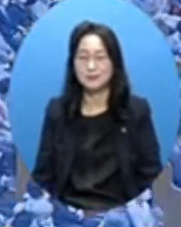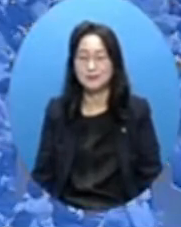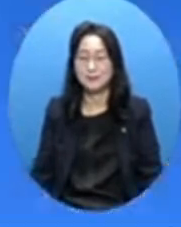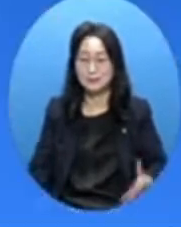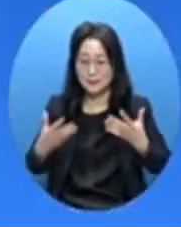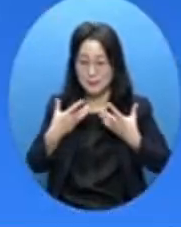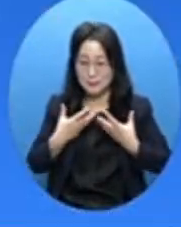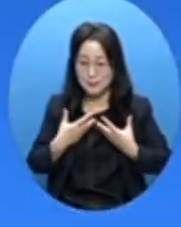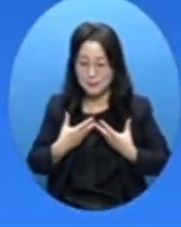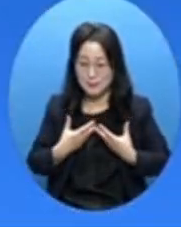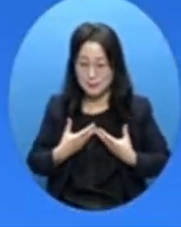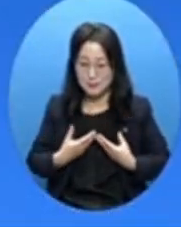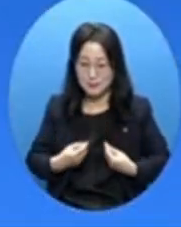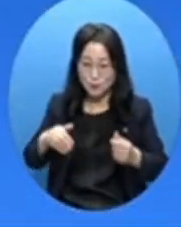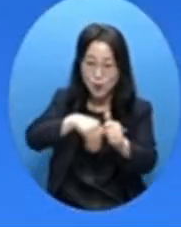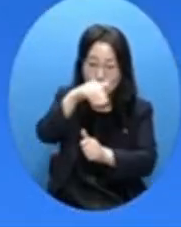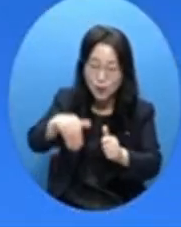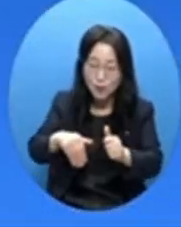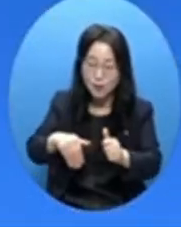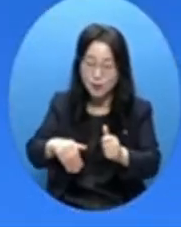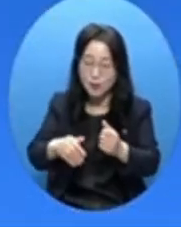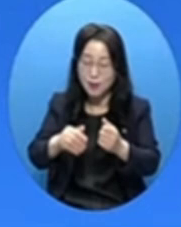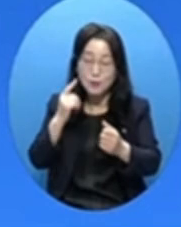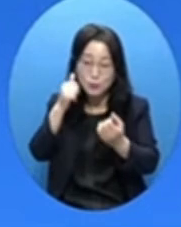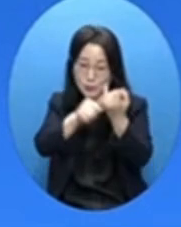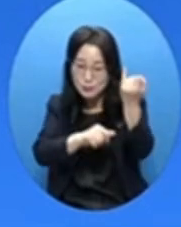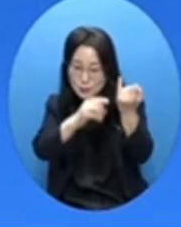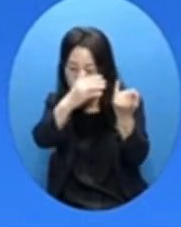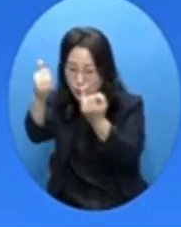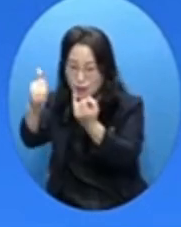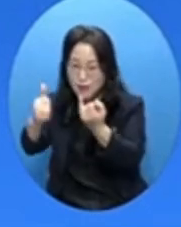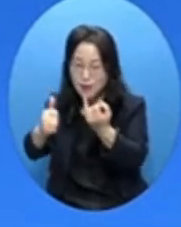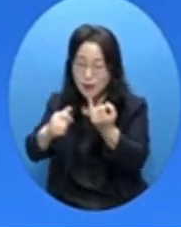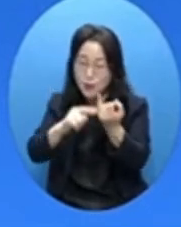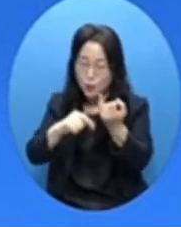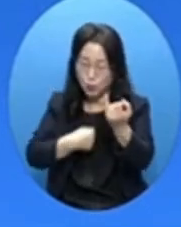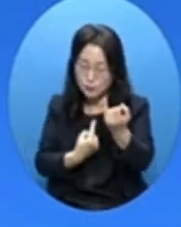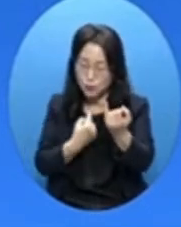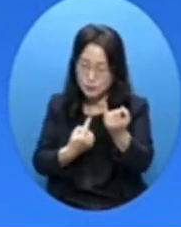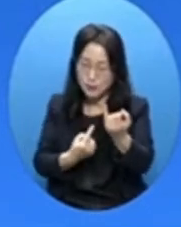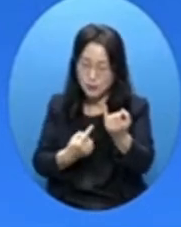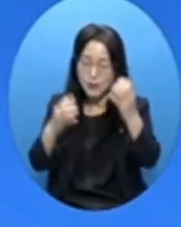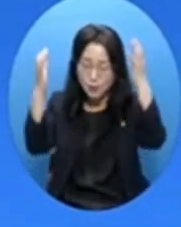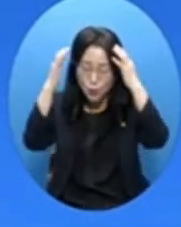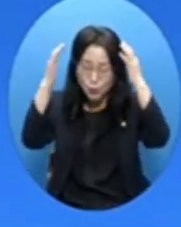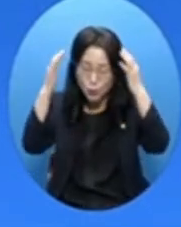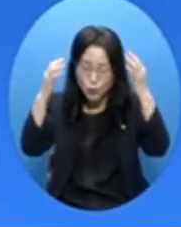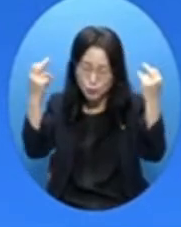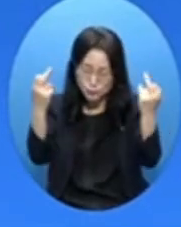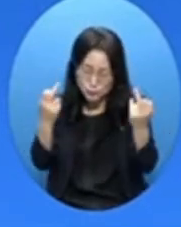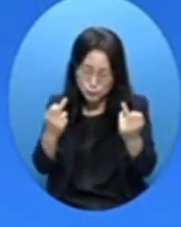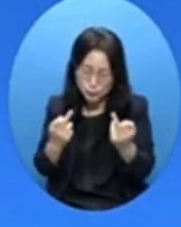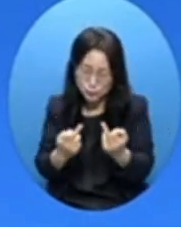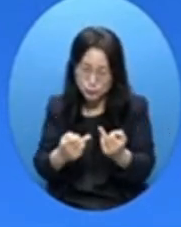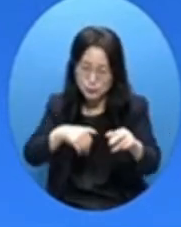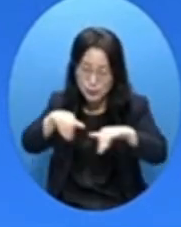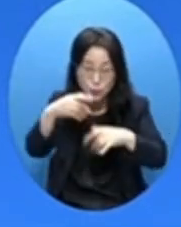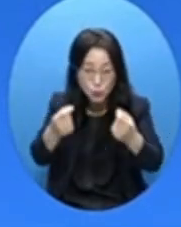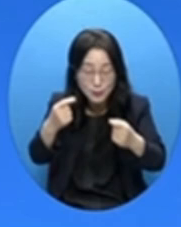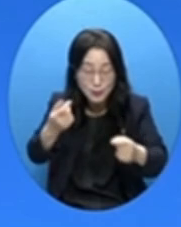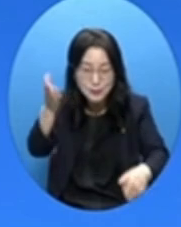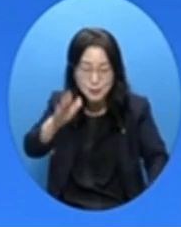절망에 찬 사모님을 부르시고 3 알고 있지만 골자로 딱 단어는 같은 그러한 고통 가운데 는 3호에게 희망의 특보를